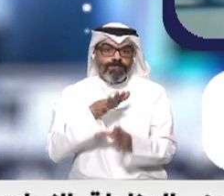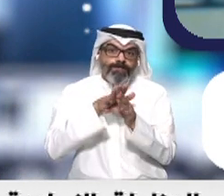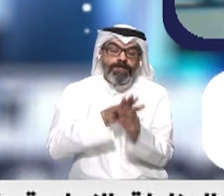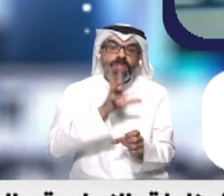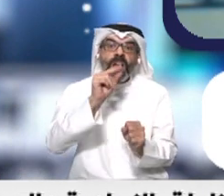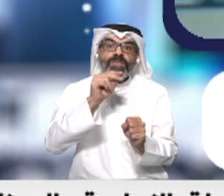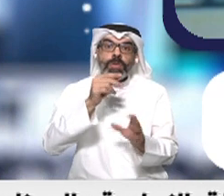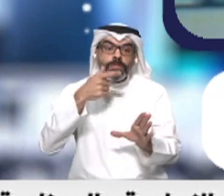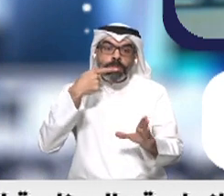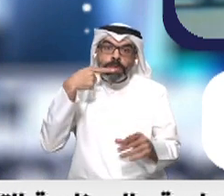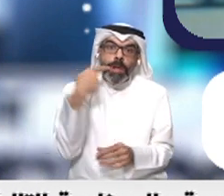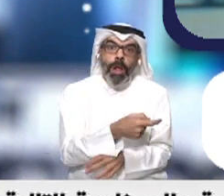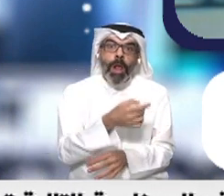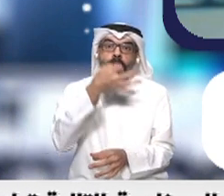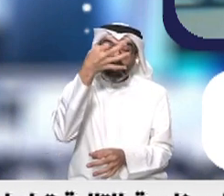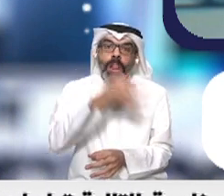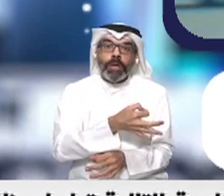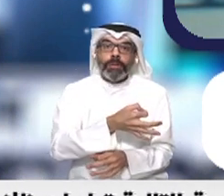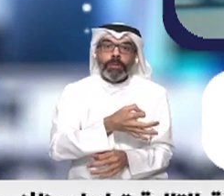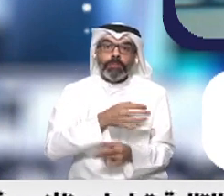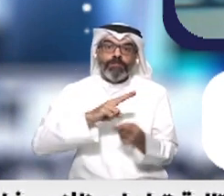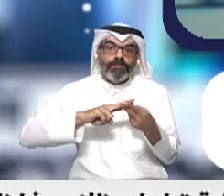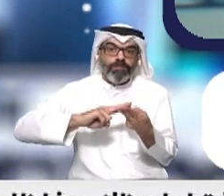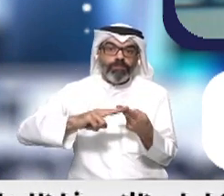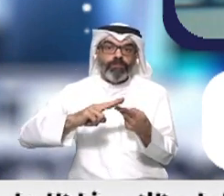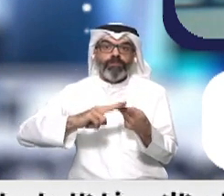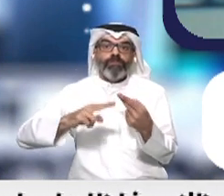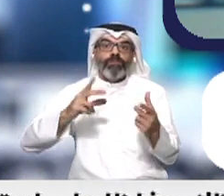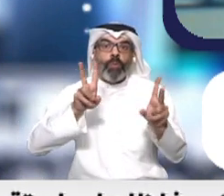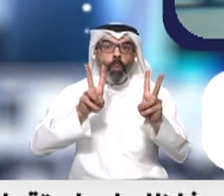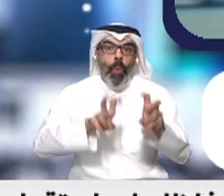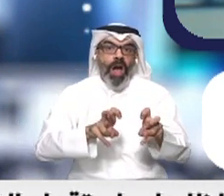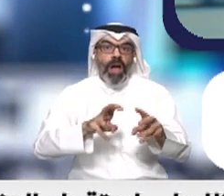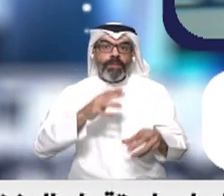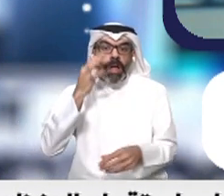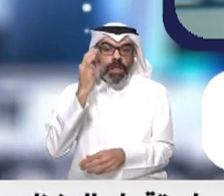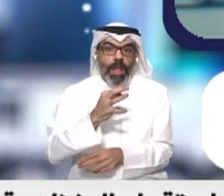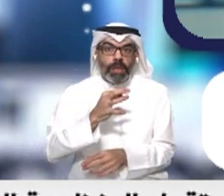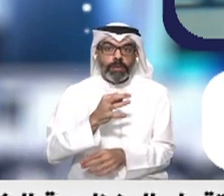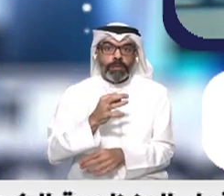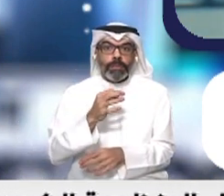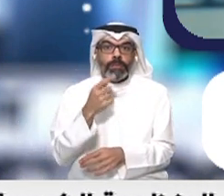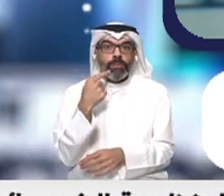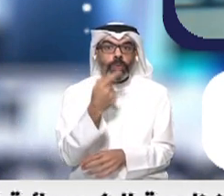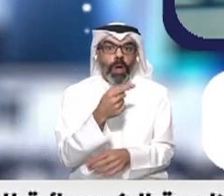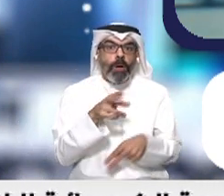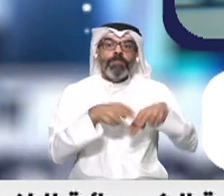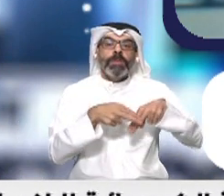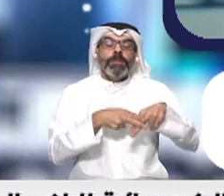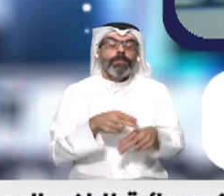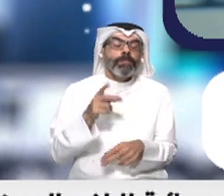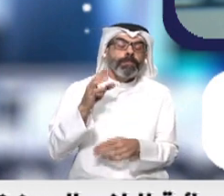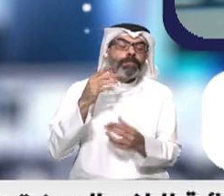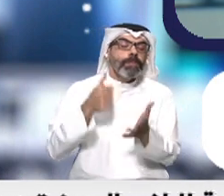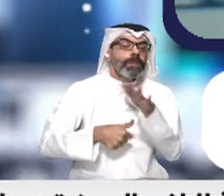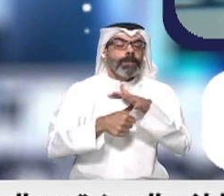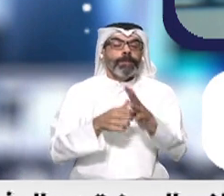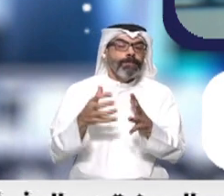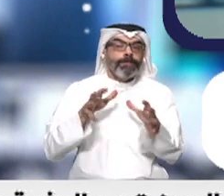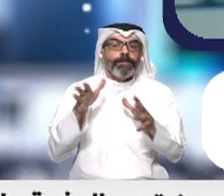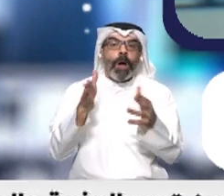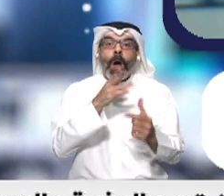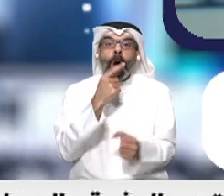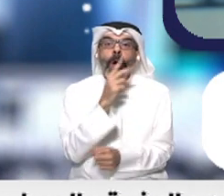كانت هناك بعض المراوغات التي اعتدناها من نتنياهو. نتنياهو يعني يحاول بقدر الإمكان إيصال صورة إلى